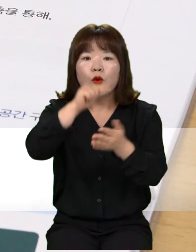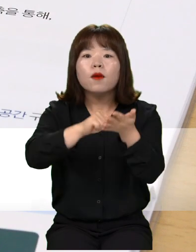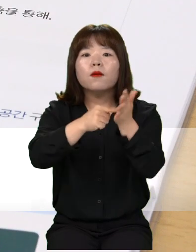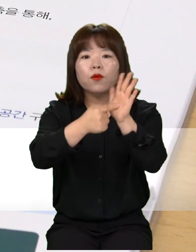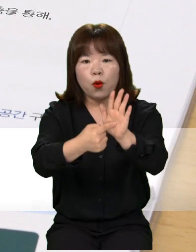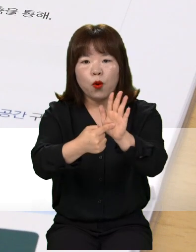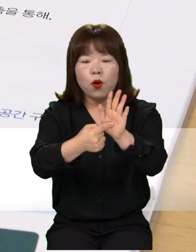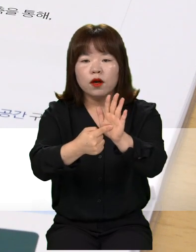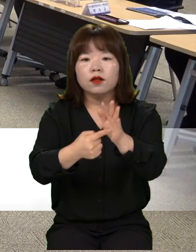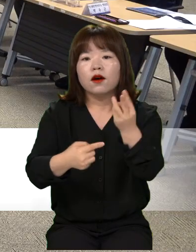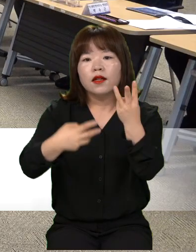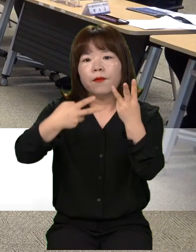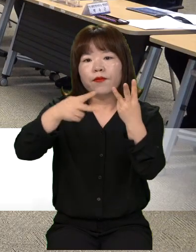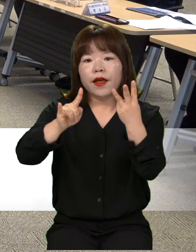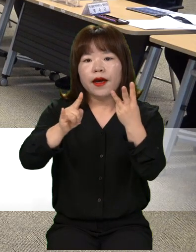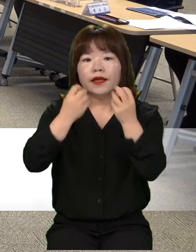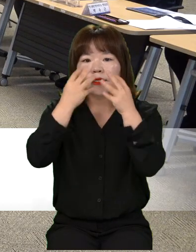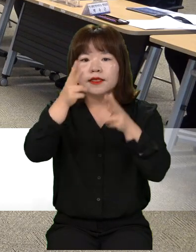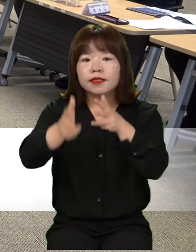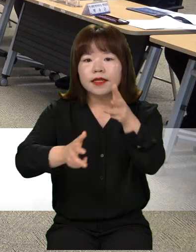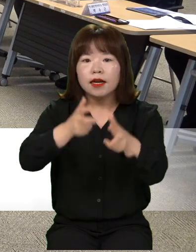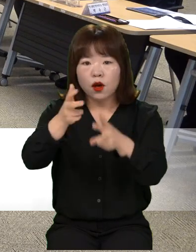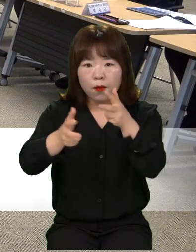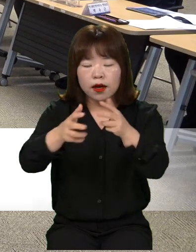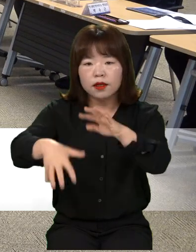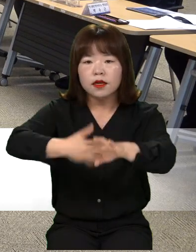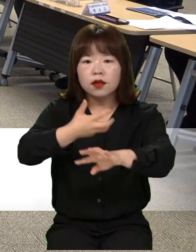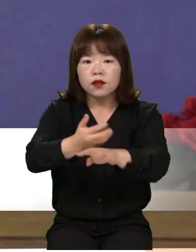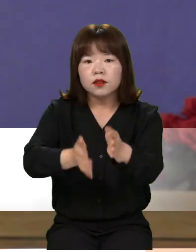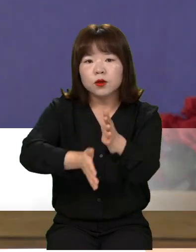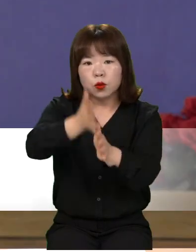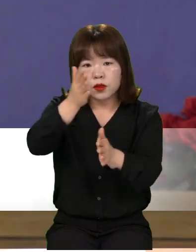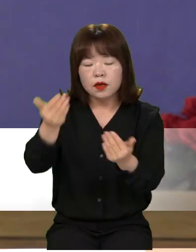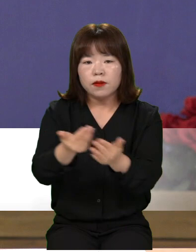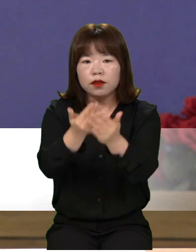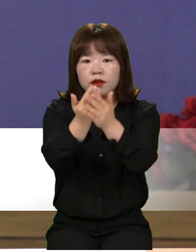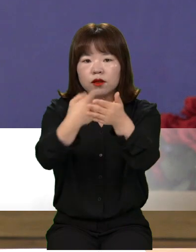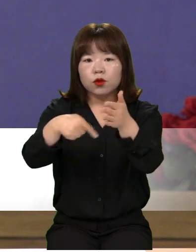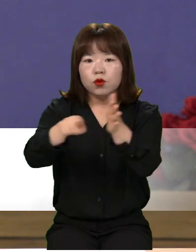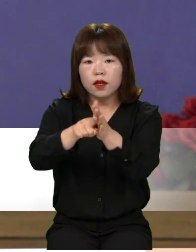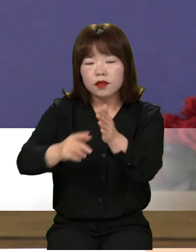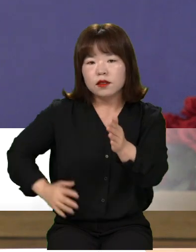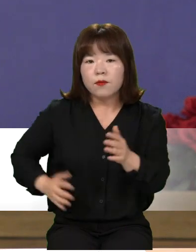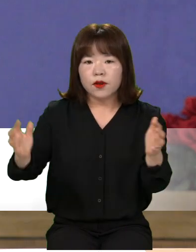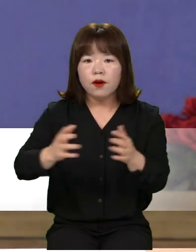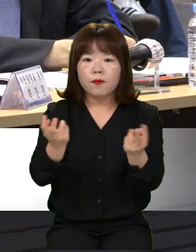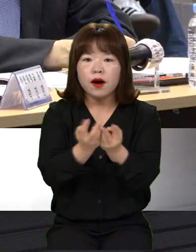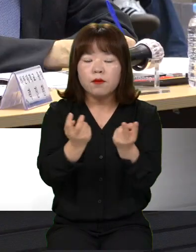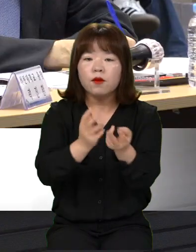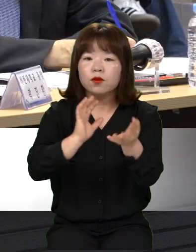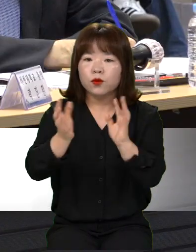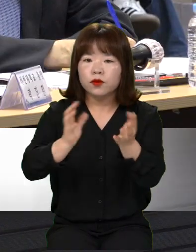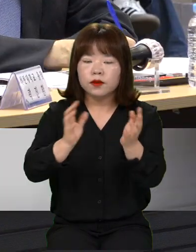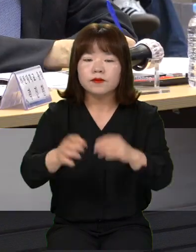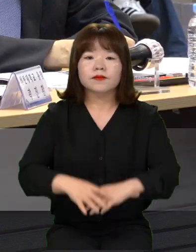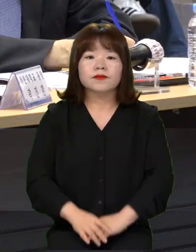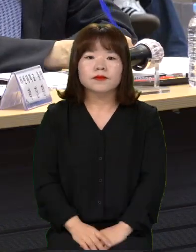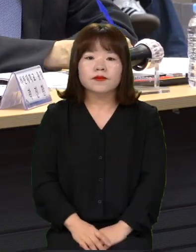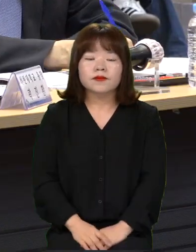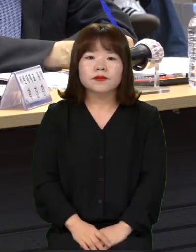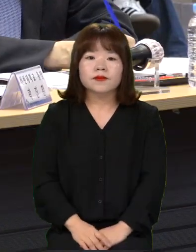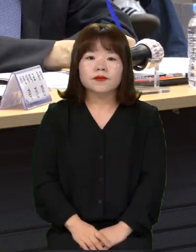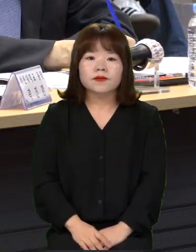보고회로 참석자들은 3대 신산업기반의 글로벌 첨단산업 혁신도시 도약을 위한 협업 방안을